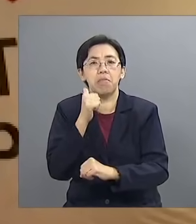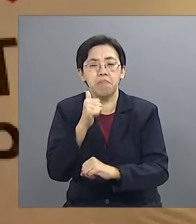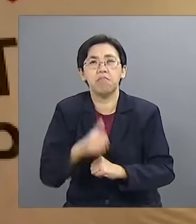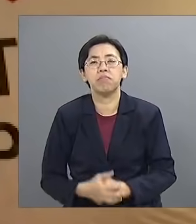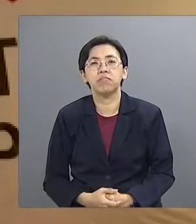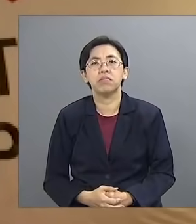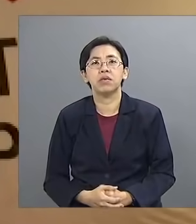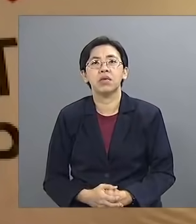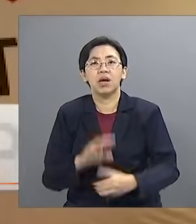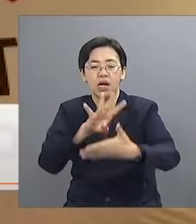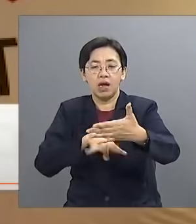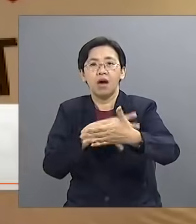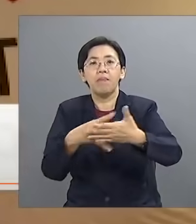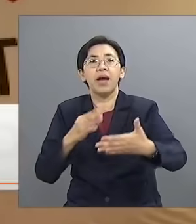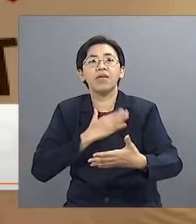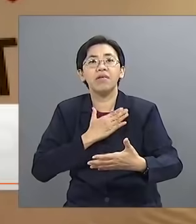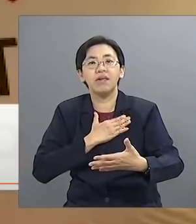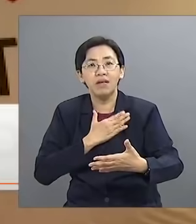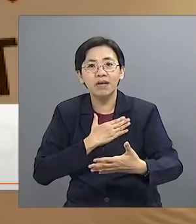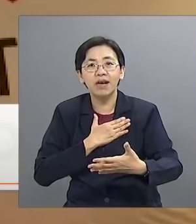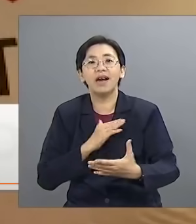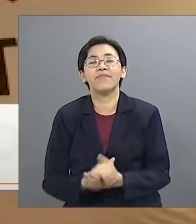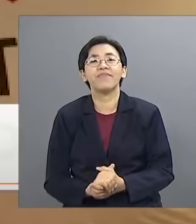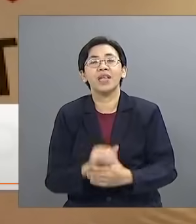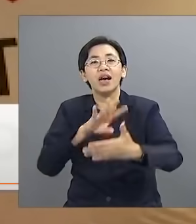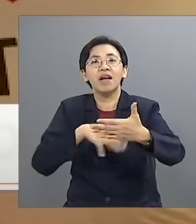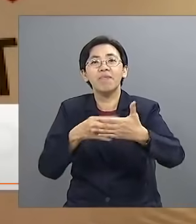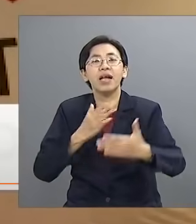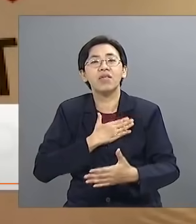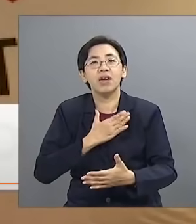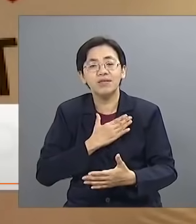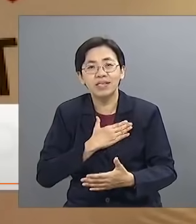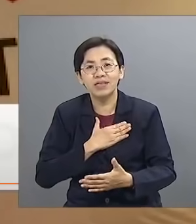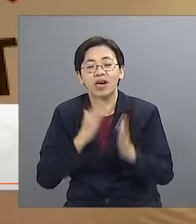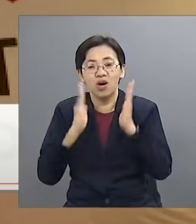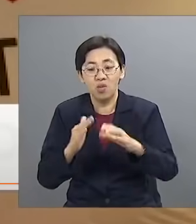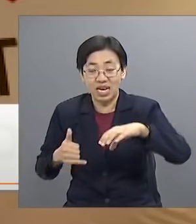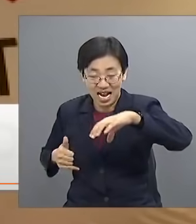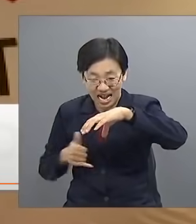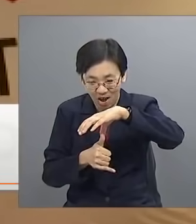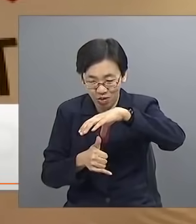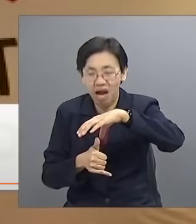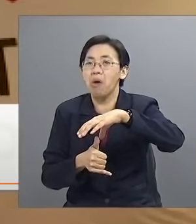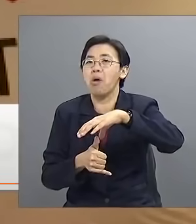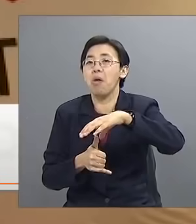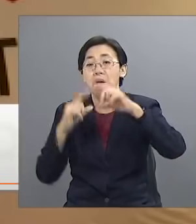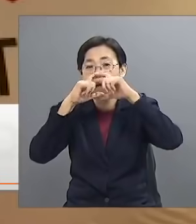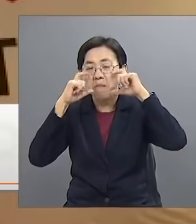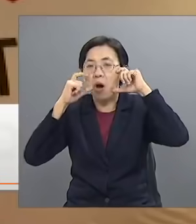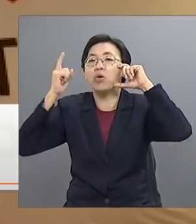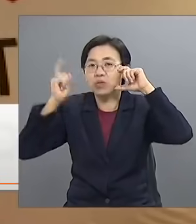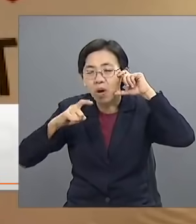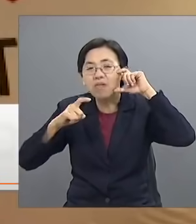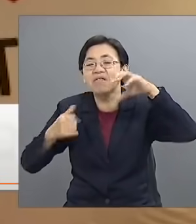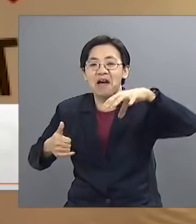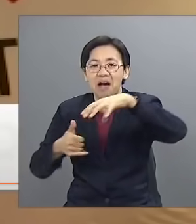รุกแล้วเนี่ยนะคะด้านก่อนที่ลูกค้าจะเข้าสู่ร้านค้าเราก็คือทุกคนจะต้องใส่หน้ากากอนามัยก่อนนะคะแล้วก็ผ่านจุดคัดกรองของเราเนี่ยตรงจุด